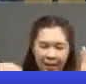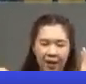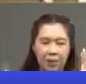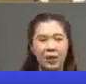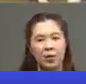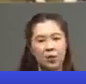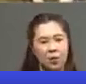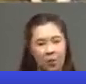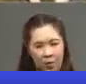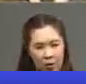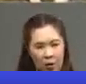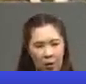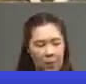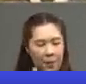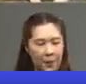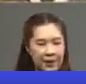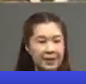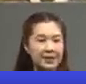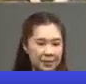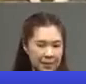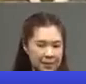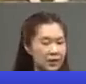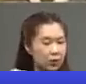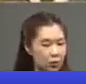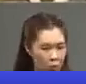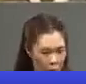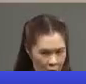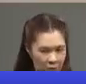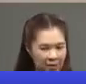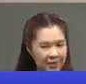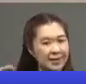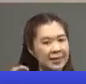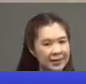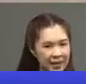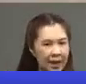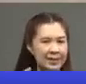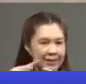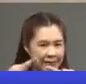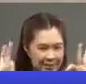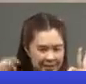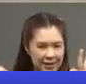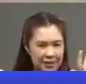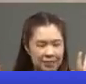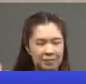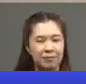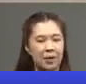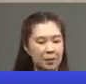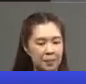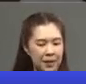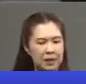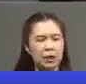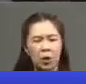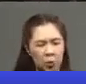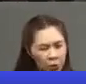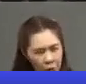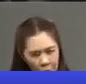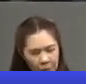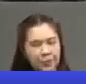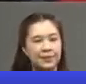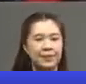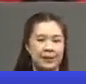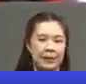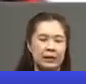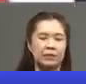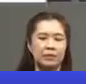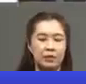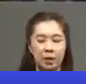ใช่หรือไม่นะเออท่านนายกก็บอกท่านนายกก็คือพูดระบุแค่เพียงสั้นๆเนี่ยว่าเดี๋ยวขอไปหาลูกก่อน